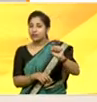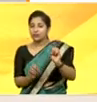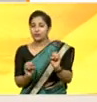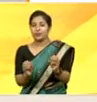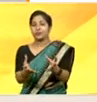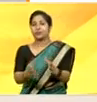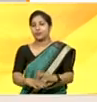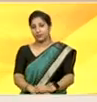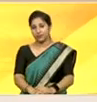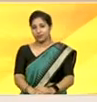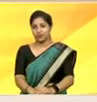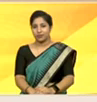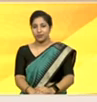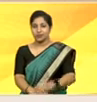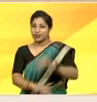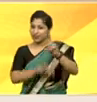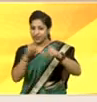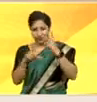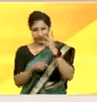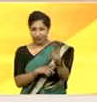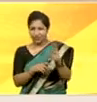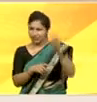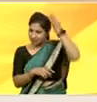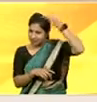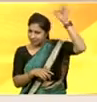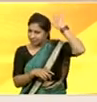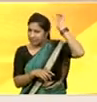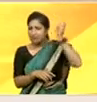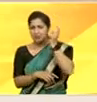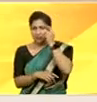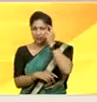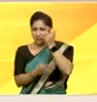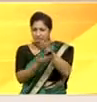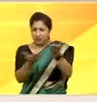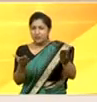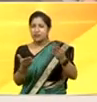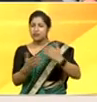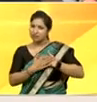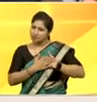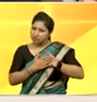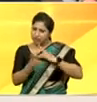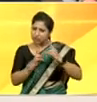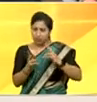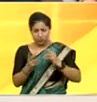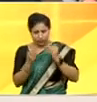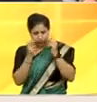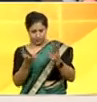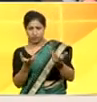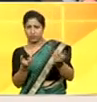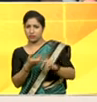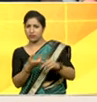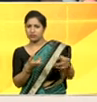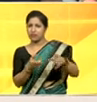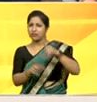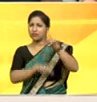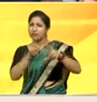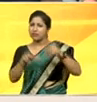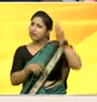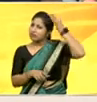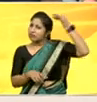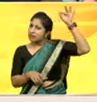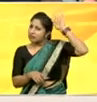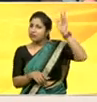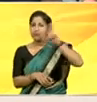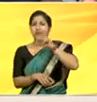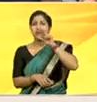आरभे। आप सोच रहे होंगे कि मन की बात में अचानक संस्कृत में क्यों बोल